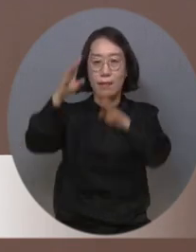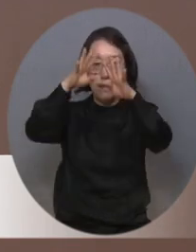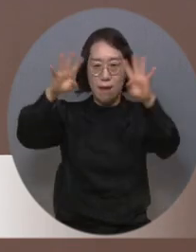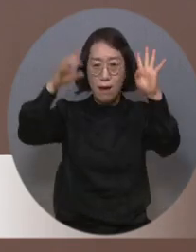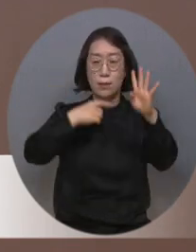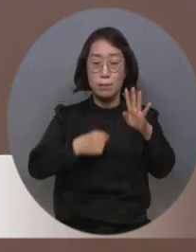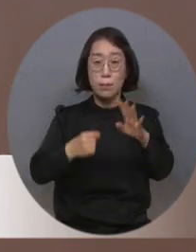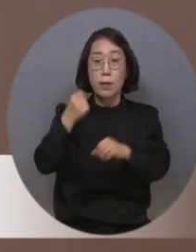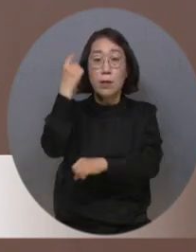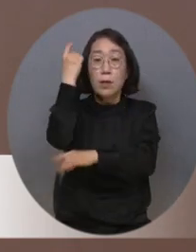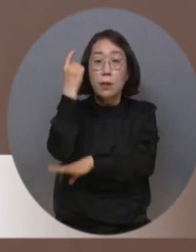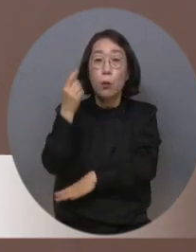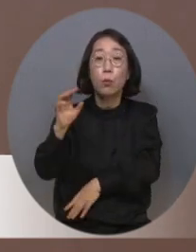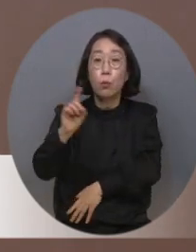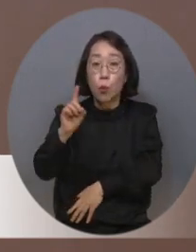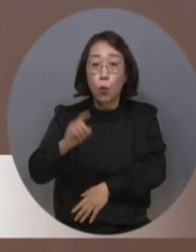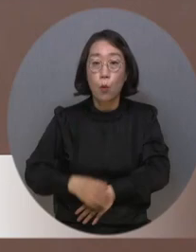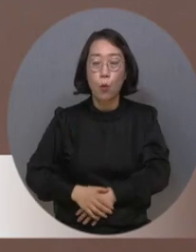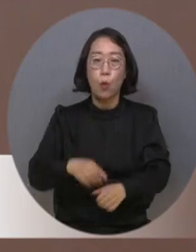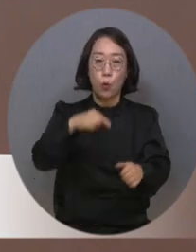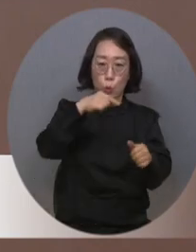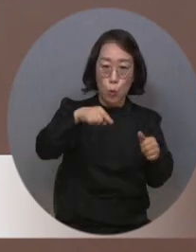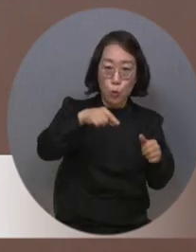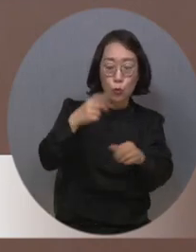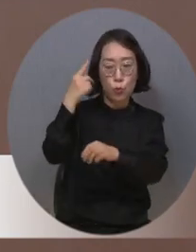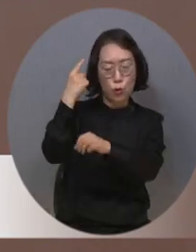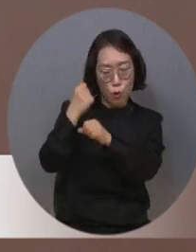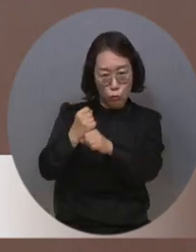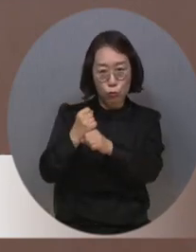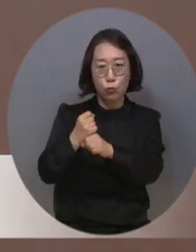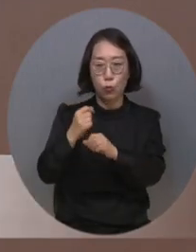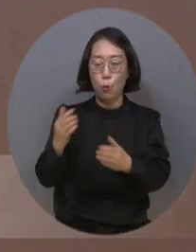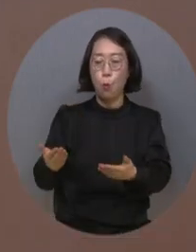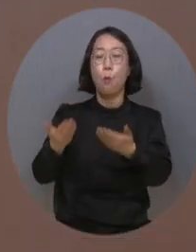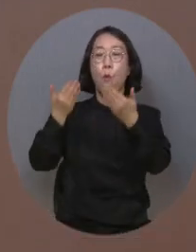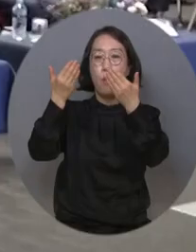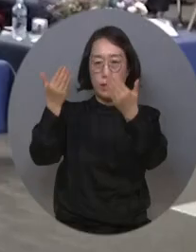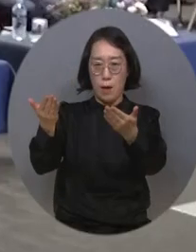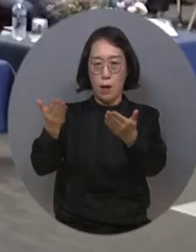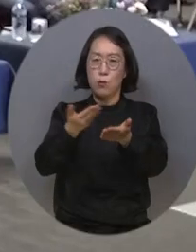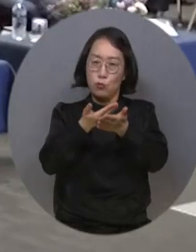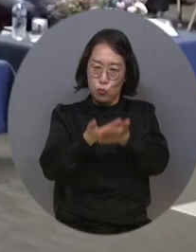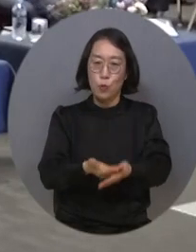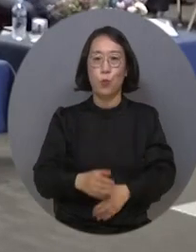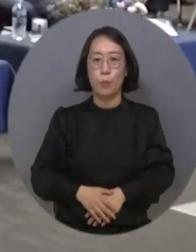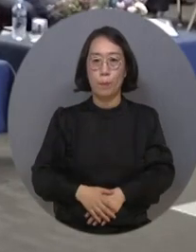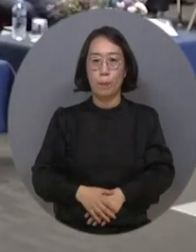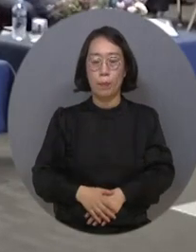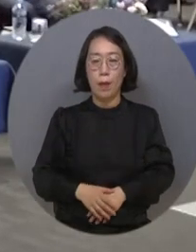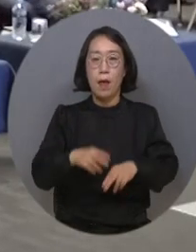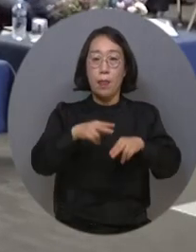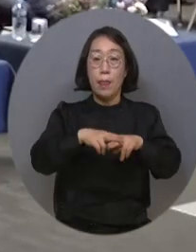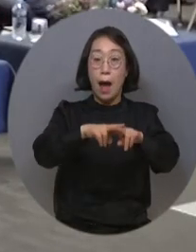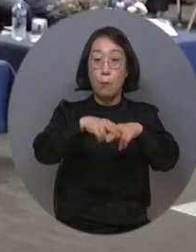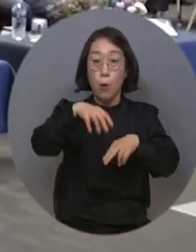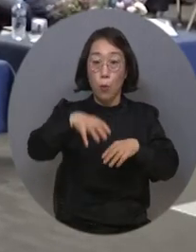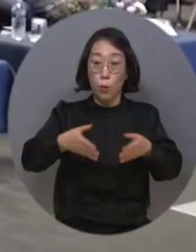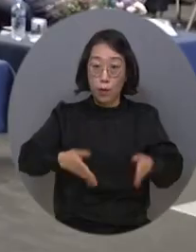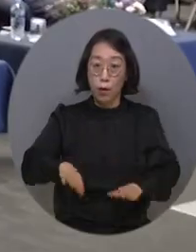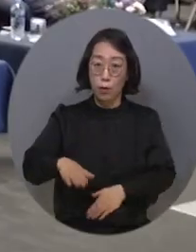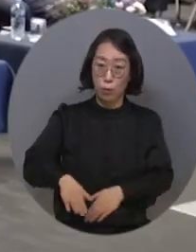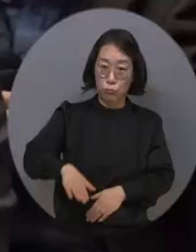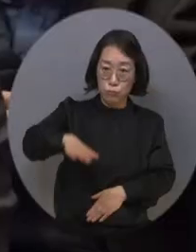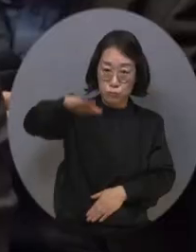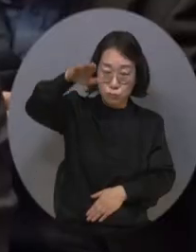기본은 교육, 연구, 그리고 봉사입니다. 전북 남원 출신 양호봉 총장은